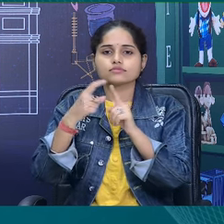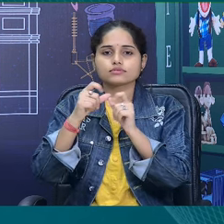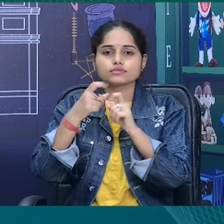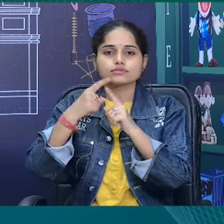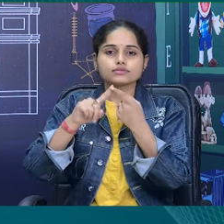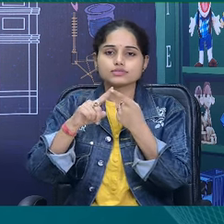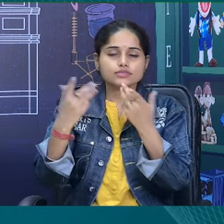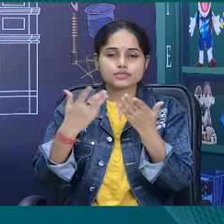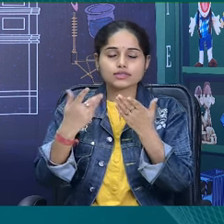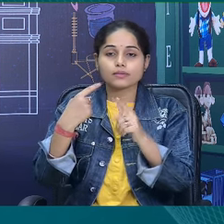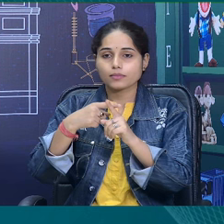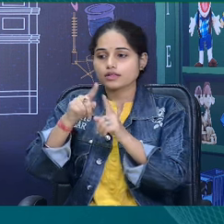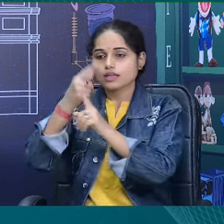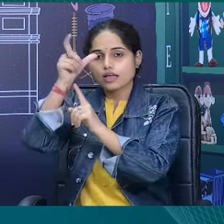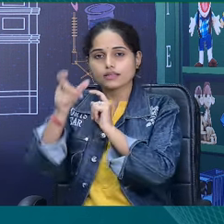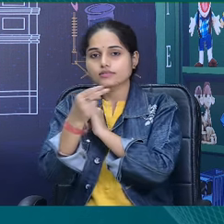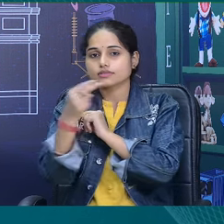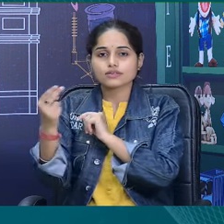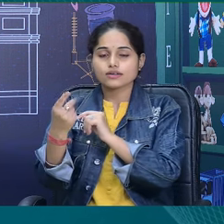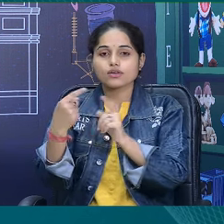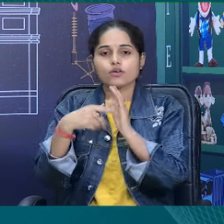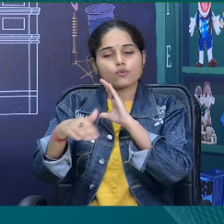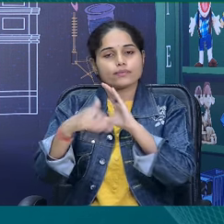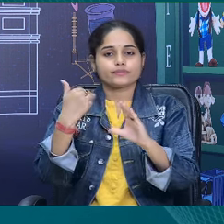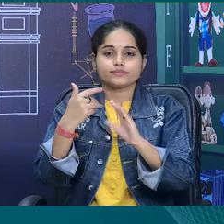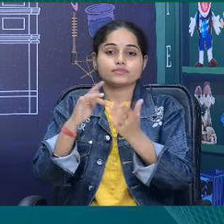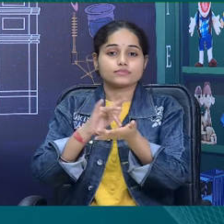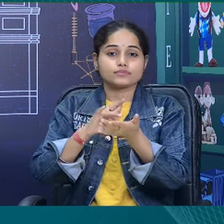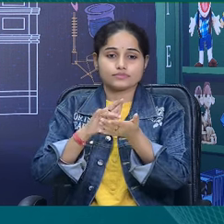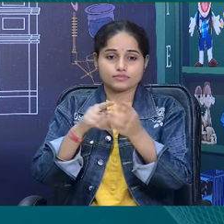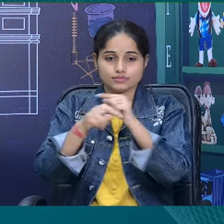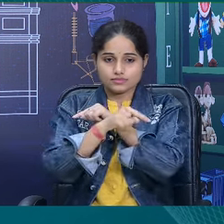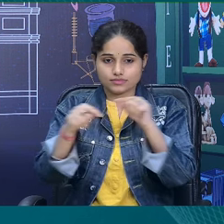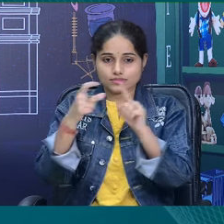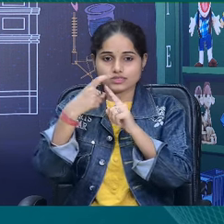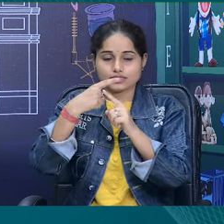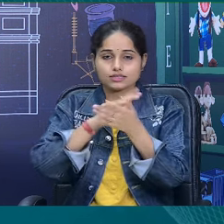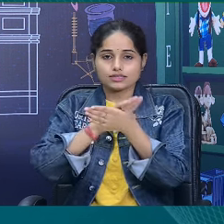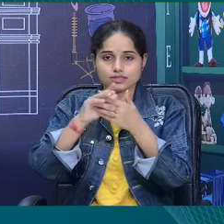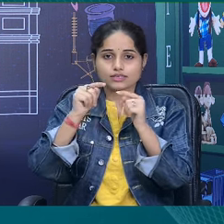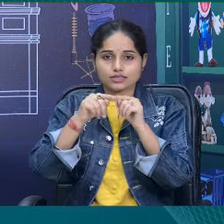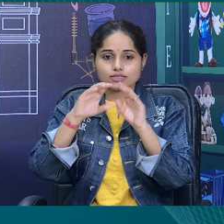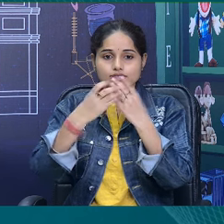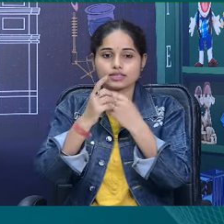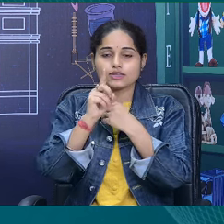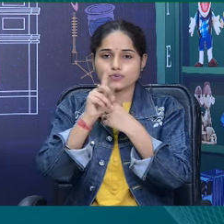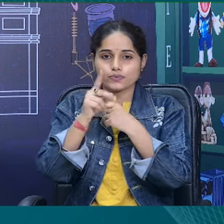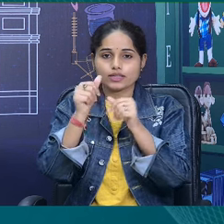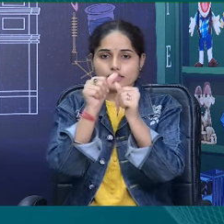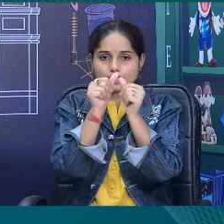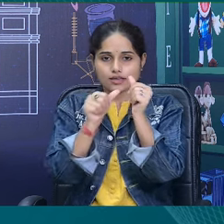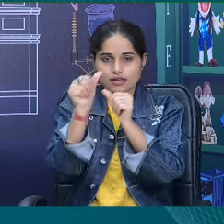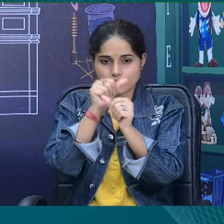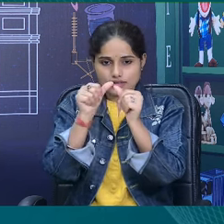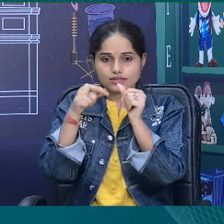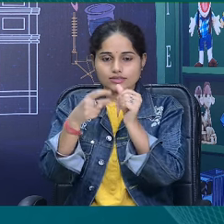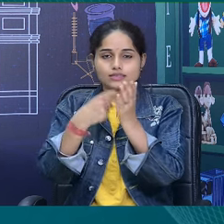और एक्सपर्ट का नाम लिखना है और हमें भेज देना है हमारे जो ईमेल एड्रेस है उस पर क्लास 12थ